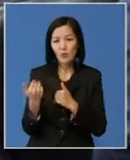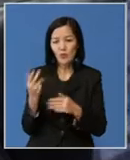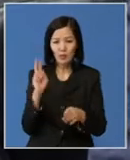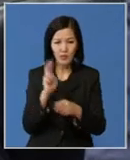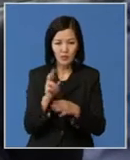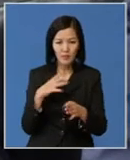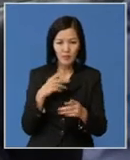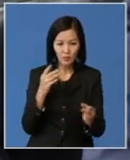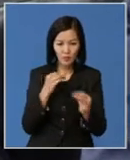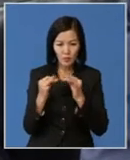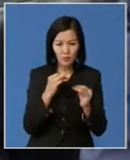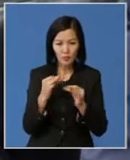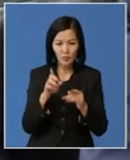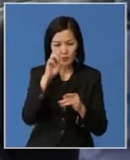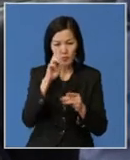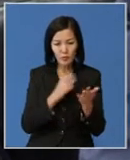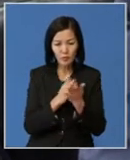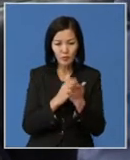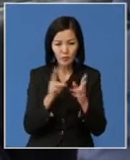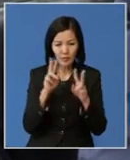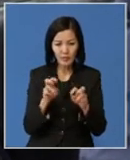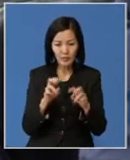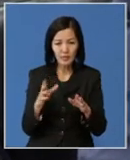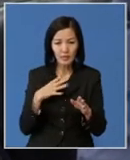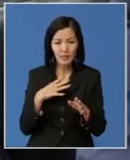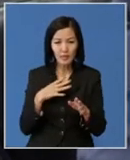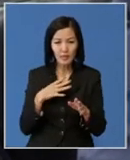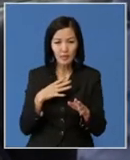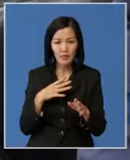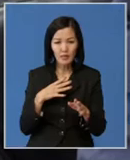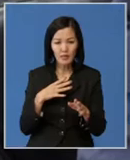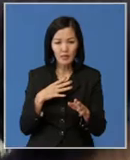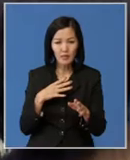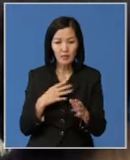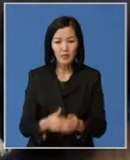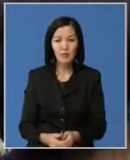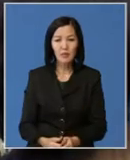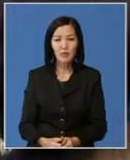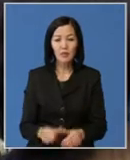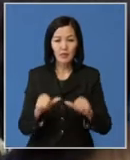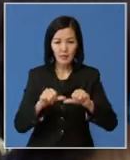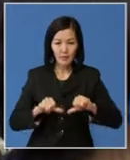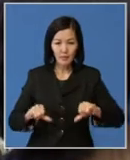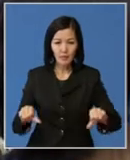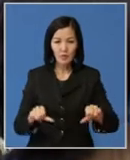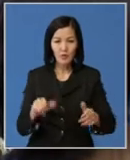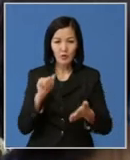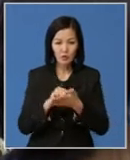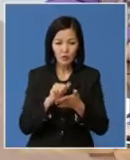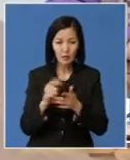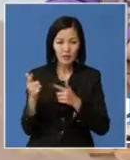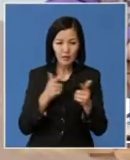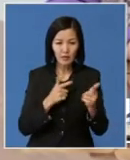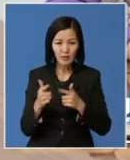госслужбада тексерген 70 адамға 50 адамға қысқарды деп, оның өзіңіз жауабын алғансыз. Комиссияның аты комиссия. Құжат дайындау